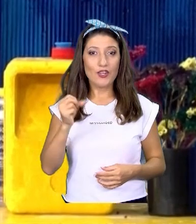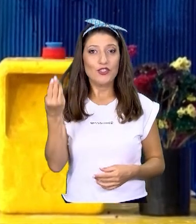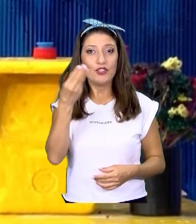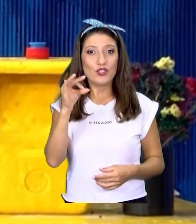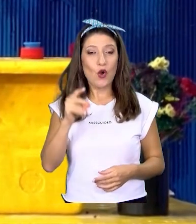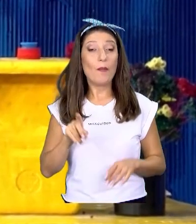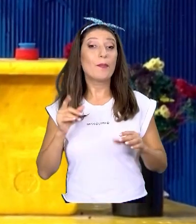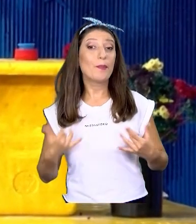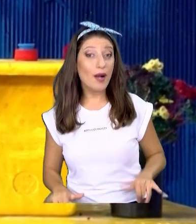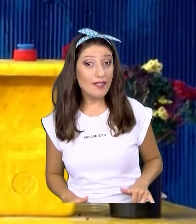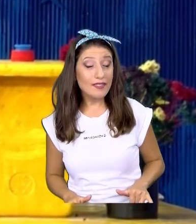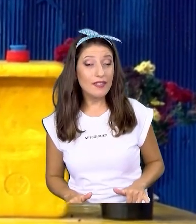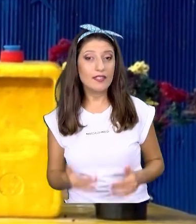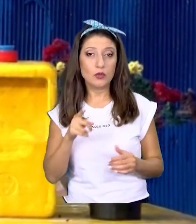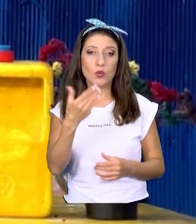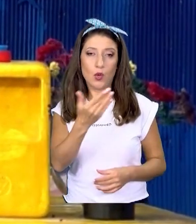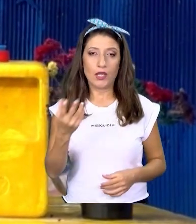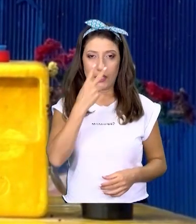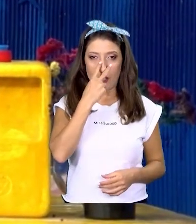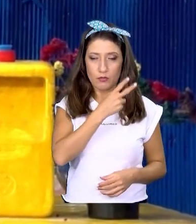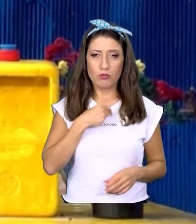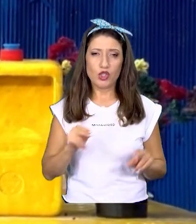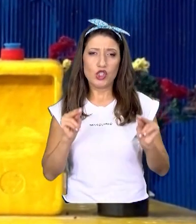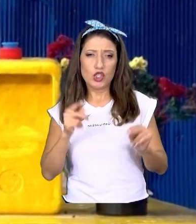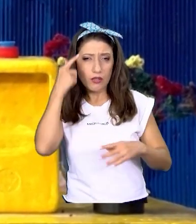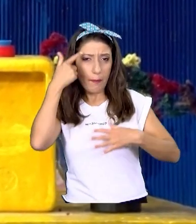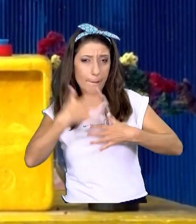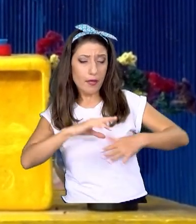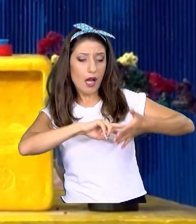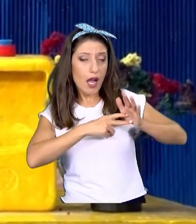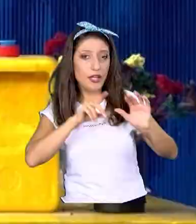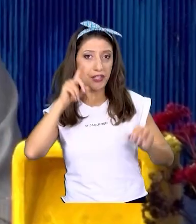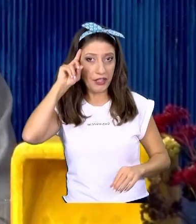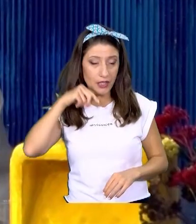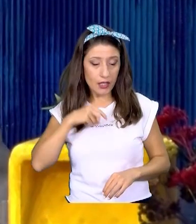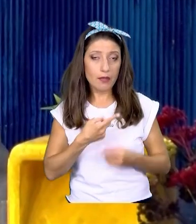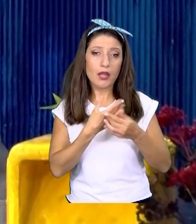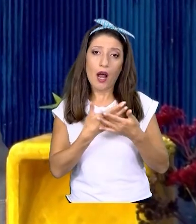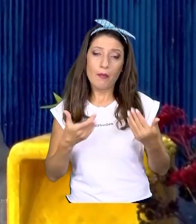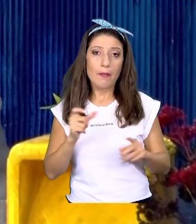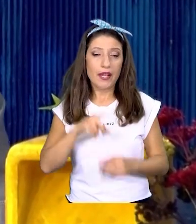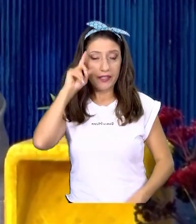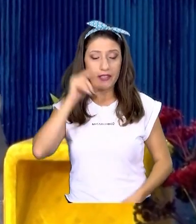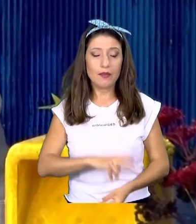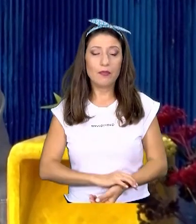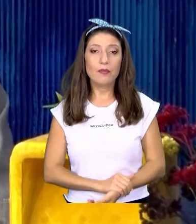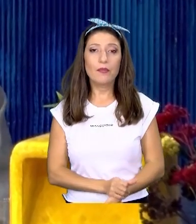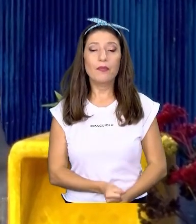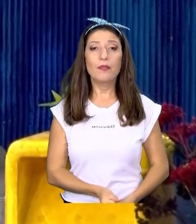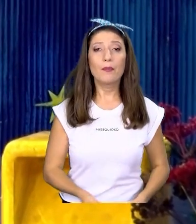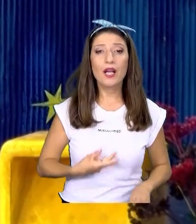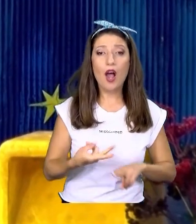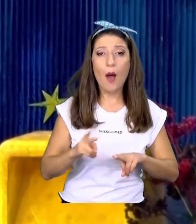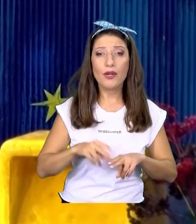Բա, ինչպես տեսնում եք, մենք ստապ տրավաբանել գիտենք, բայց մենք միայն դա չի, որ գիտենք, մենք ամեն ինչ գիտենք, մենք ամեն ինչ կարող